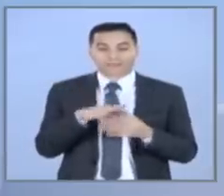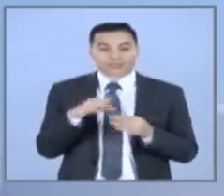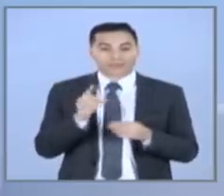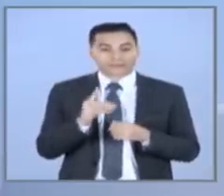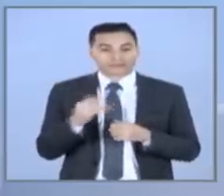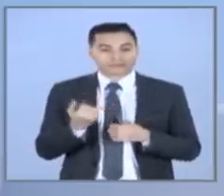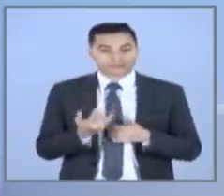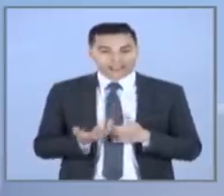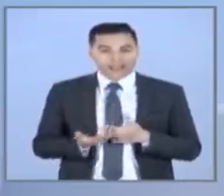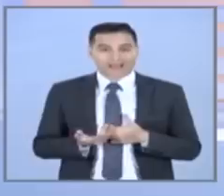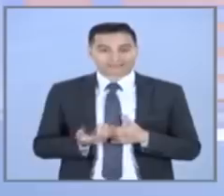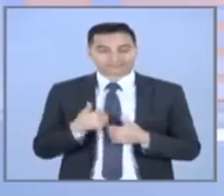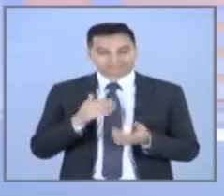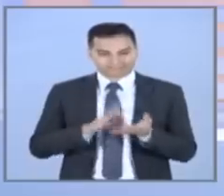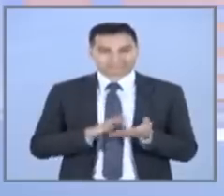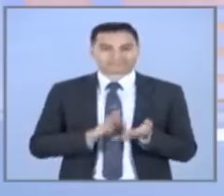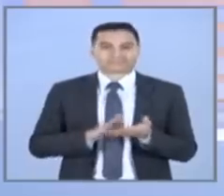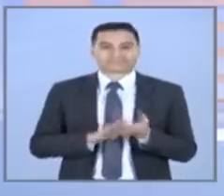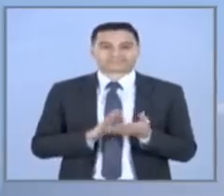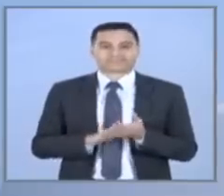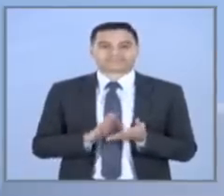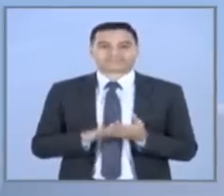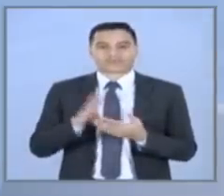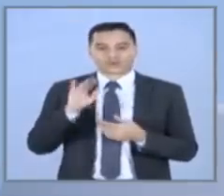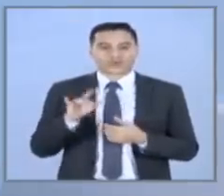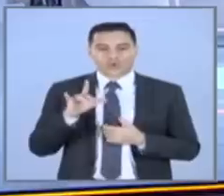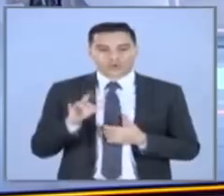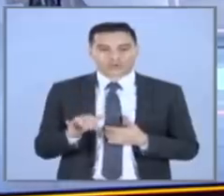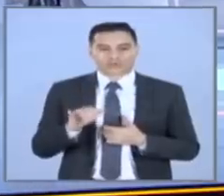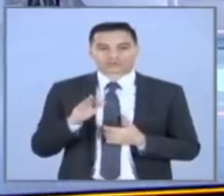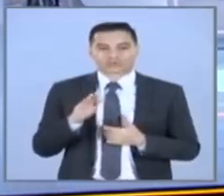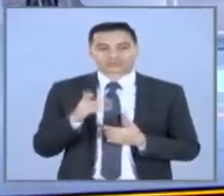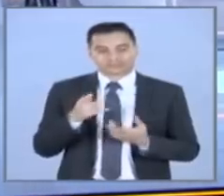سهل. الله يخليك يا مستر. بحييك بحييك كرولوس برافو عليك.